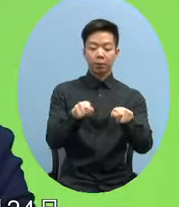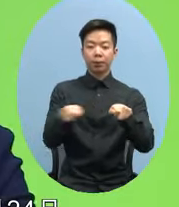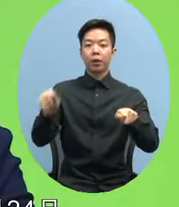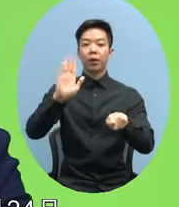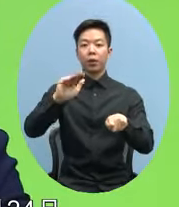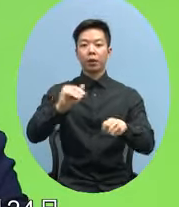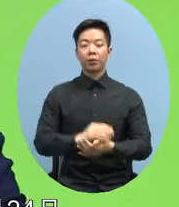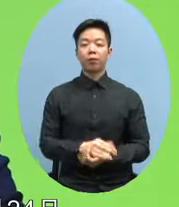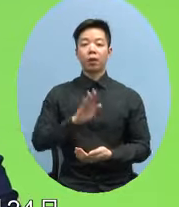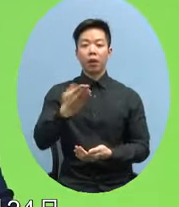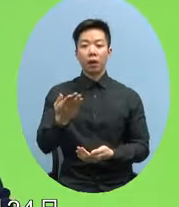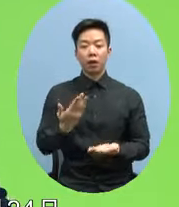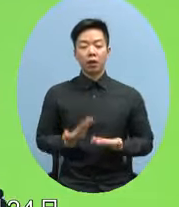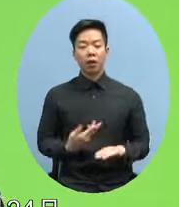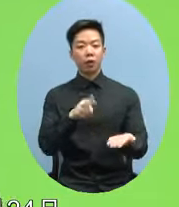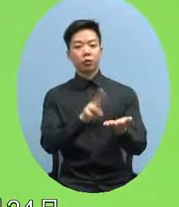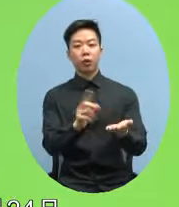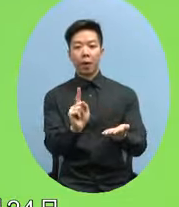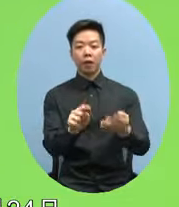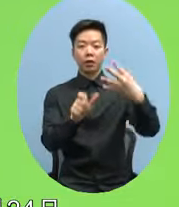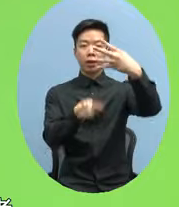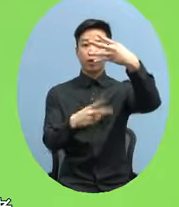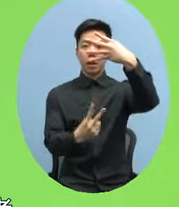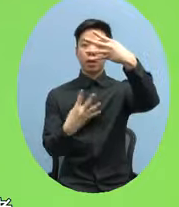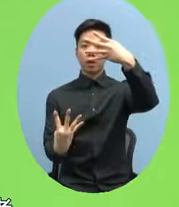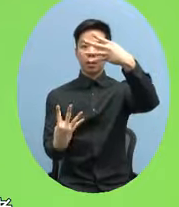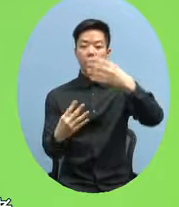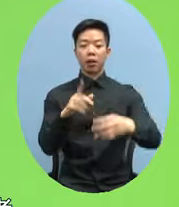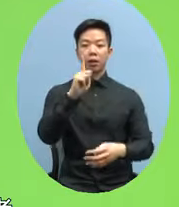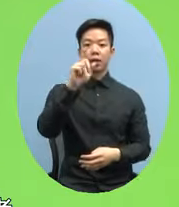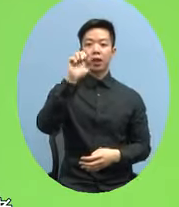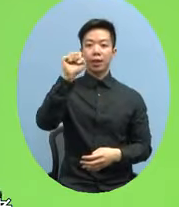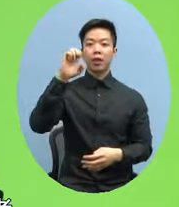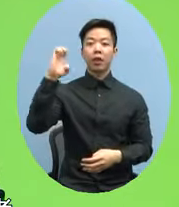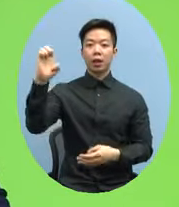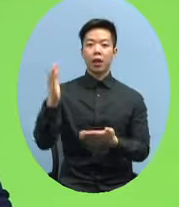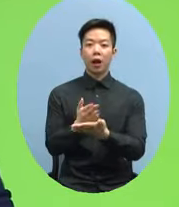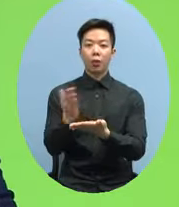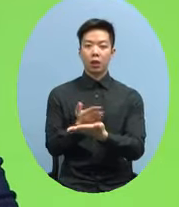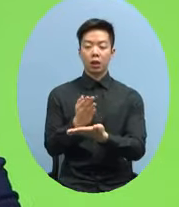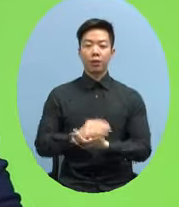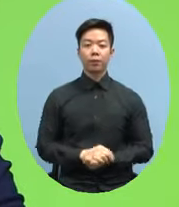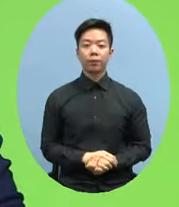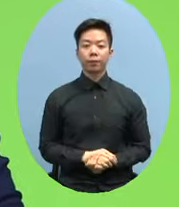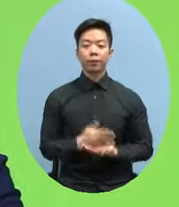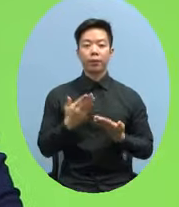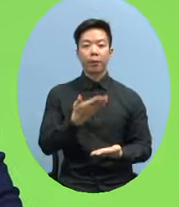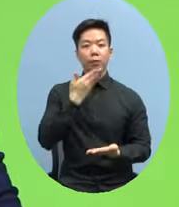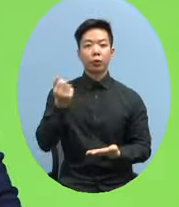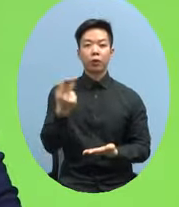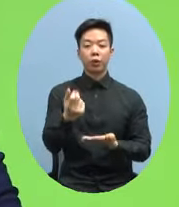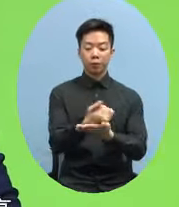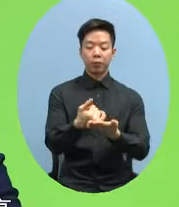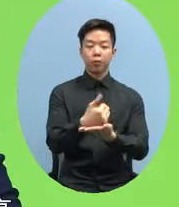子我們現在都比較有把握，就是4月24日的 DSE 的考試。我們今早再復檢